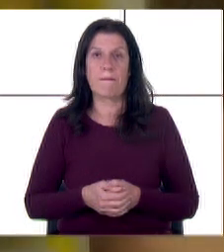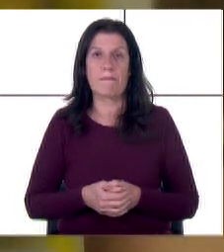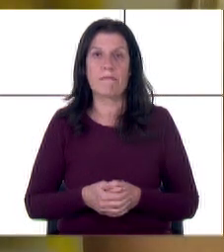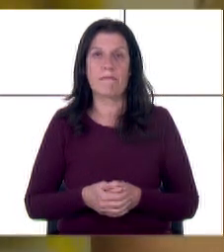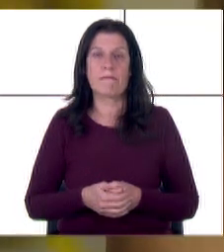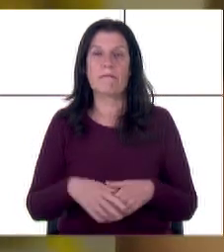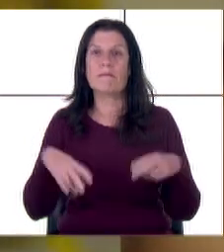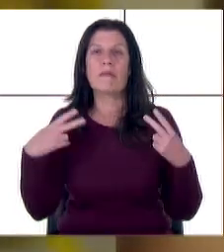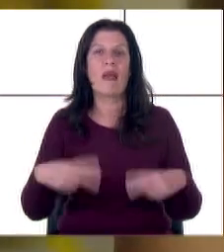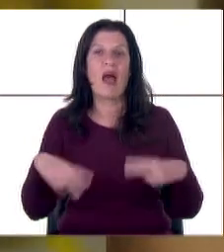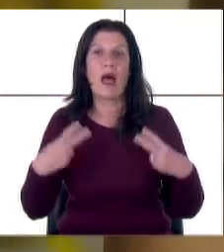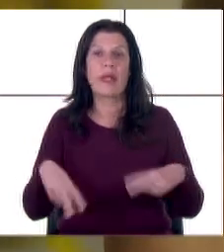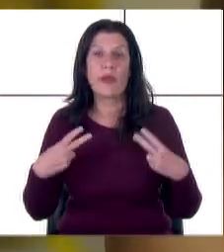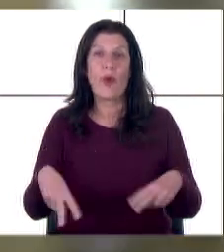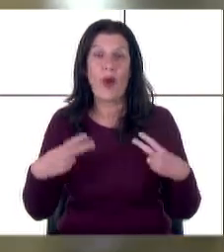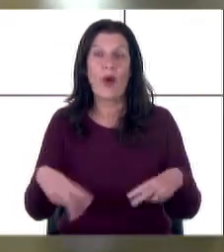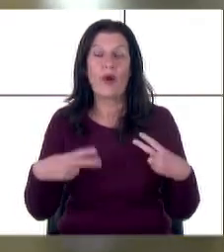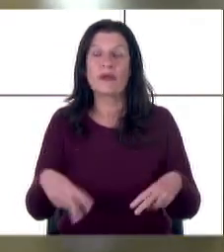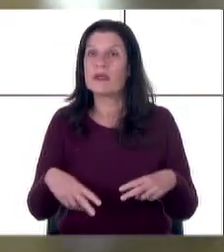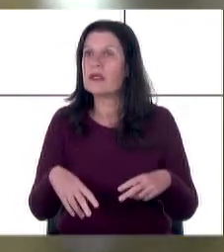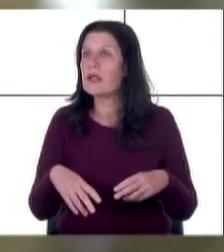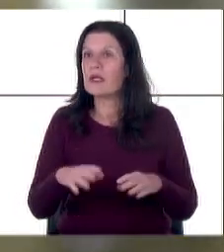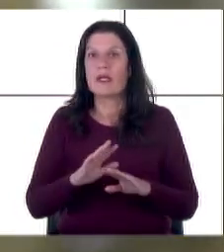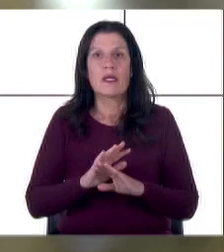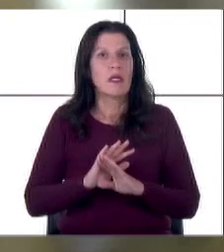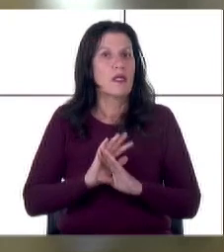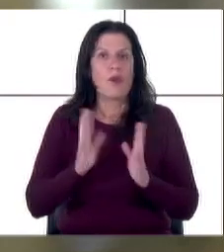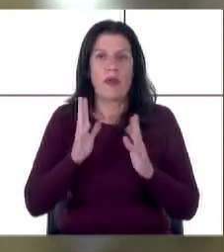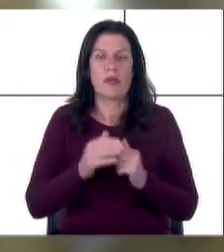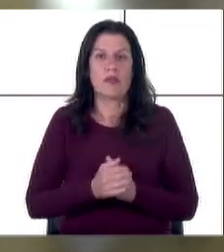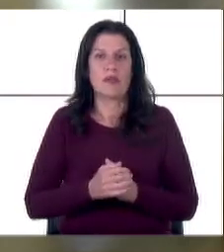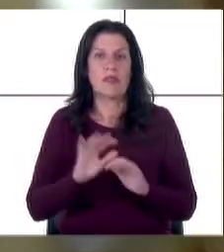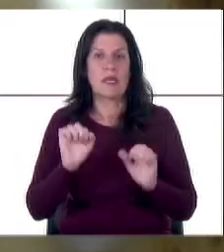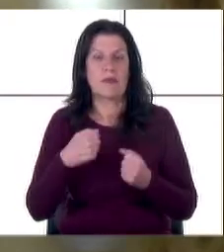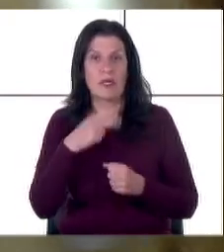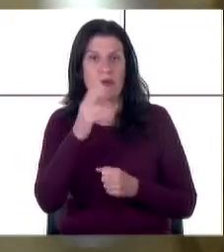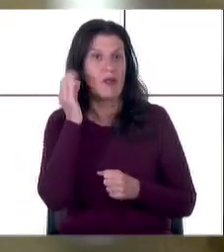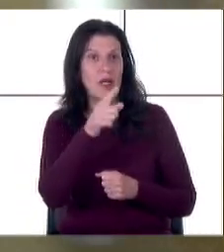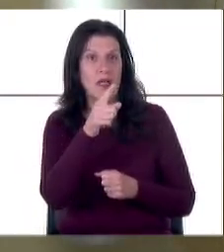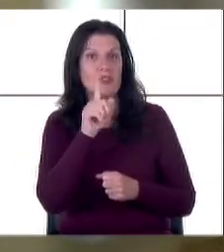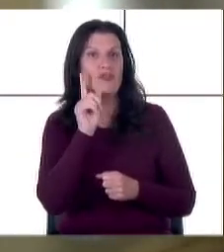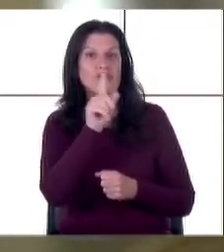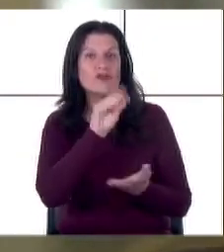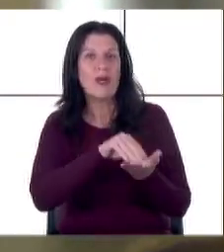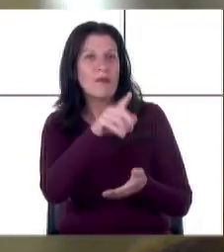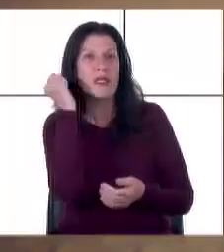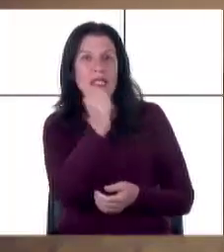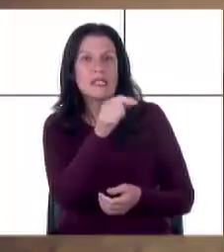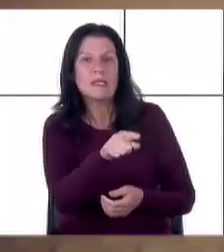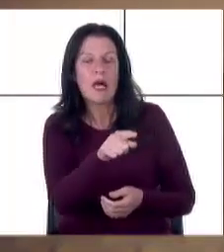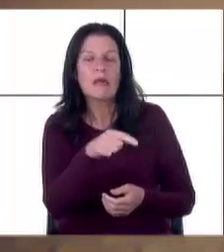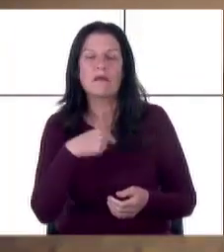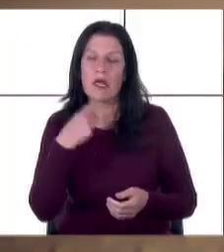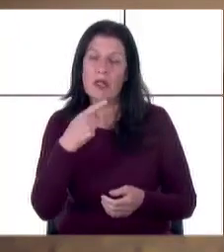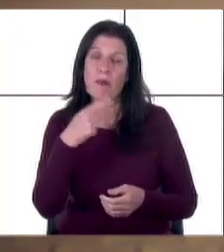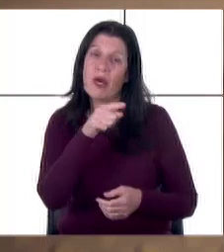חרדות ש... אין לתאר. בכל פעם שמישהי נרצחת ואני רואה את השם שלה, אני אומרת, זו הייתי יכולה להיות אני. אם לא היית